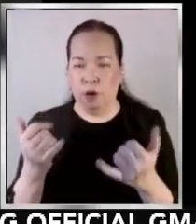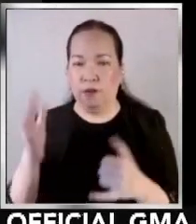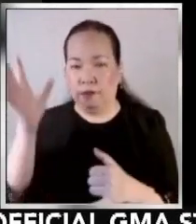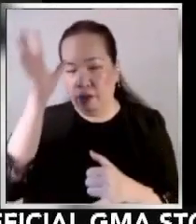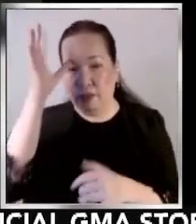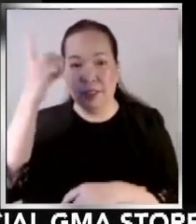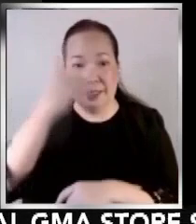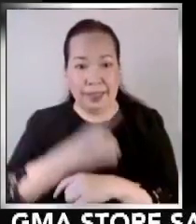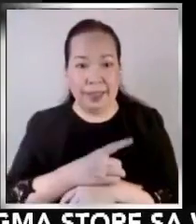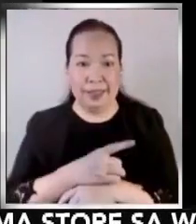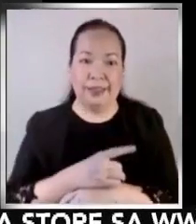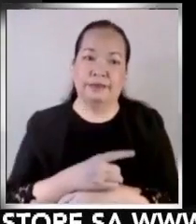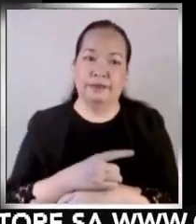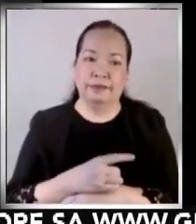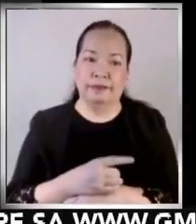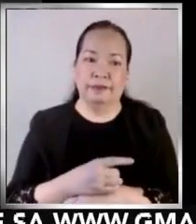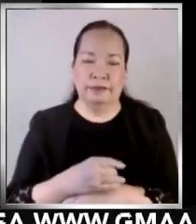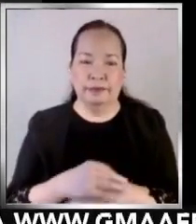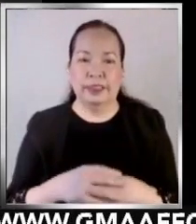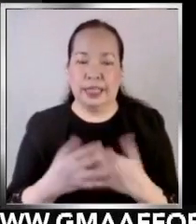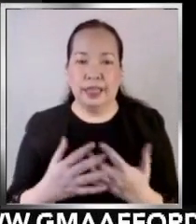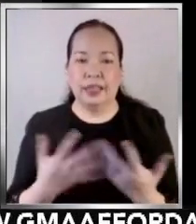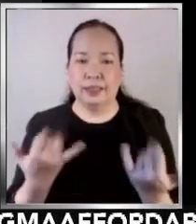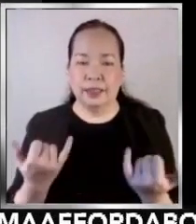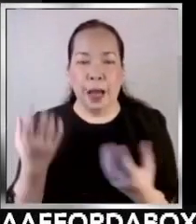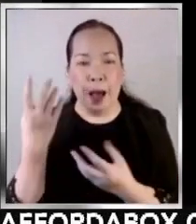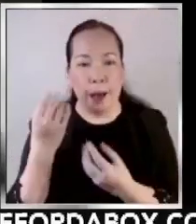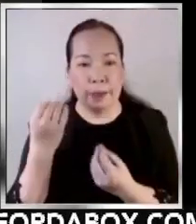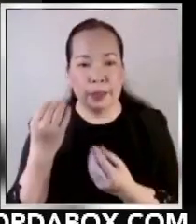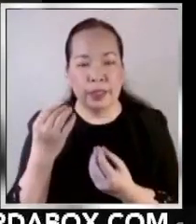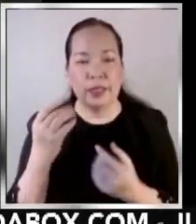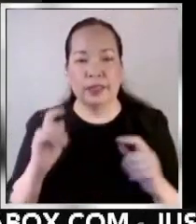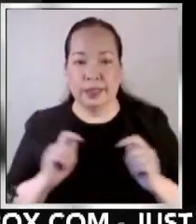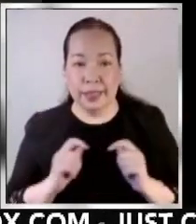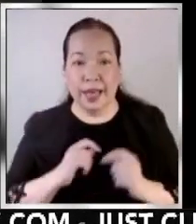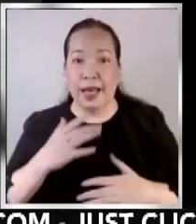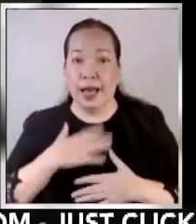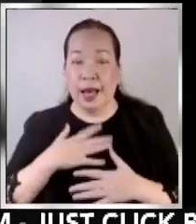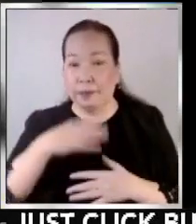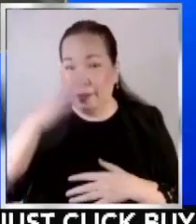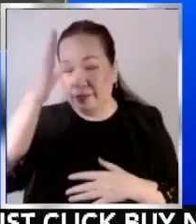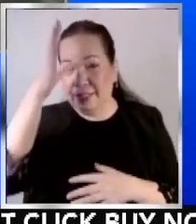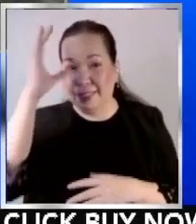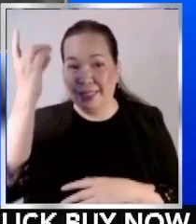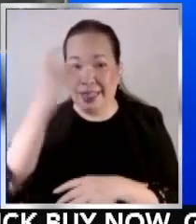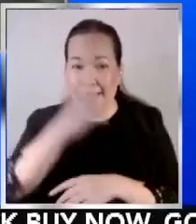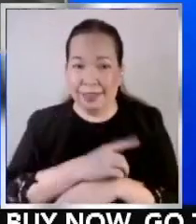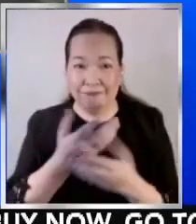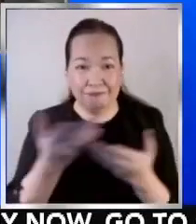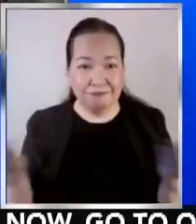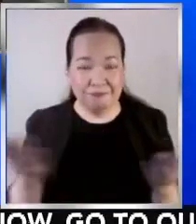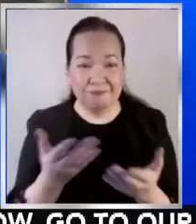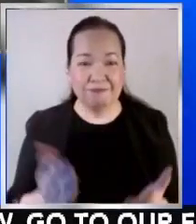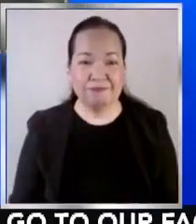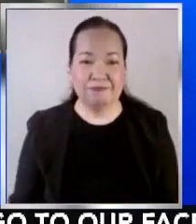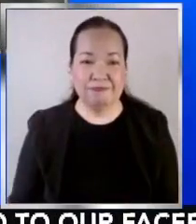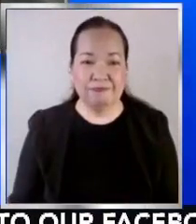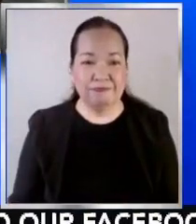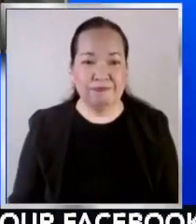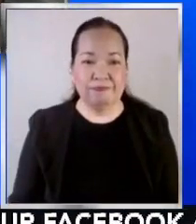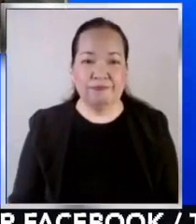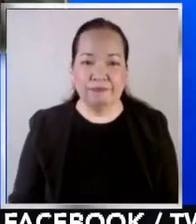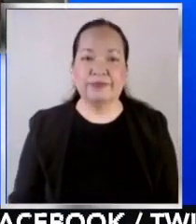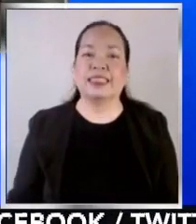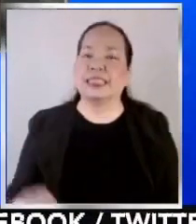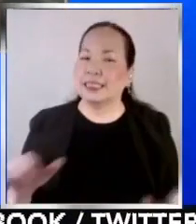yan muna ang latest mula rito sa Tagaytay City. Happy Father's Day dyan sa inyo. Happy Father's Day! Maraming salamat, Paul